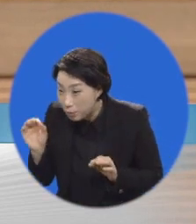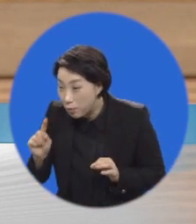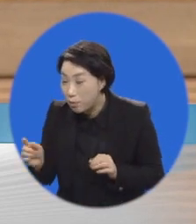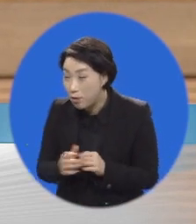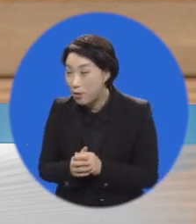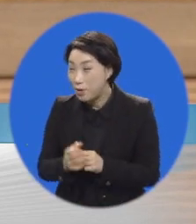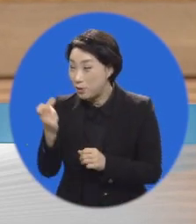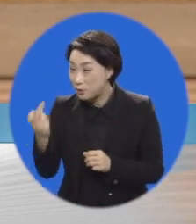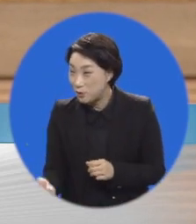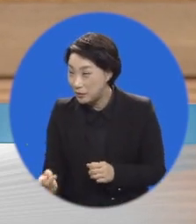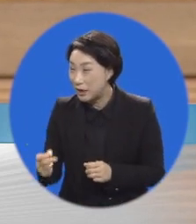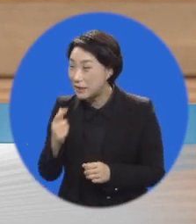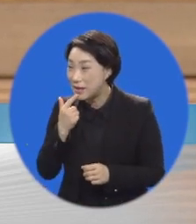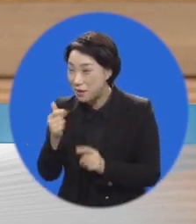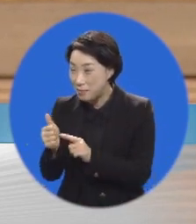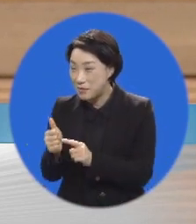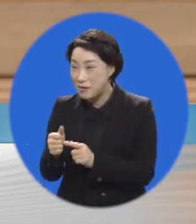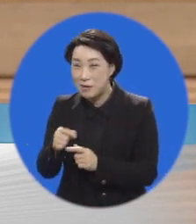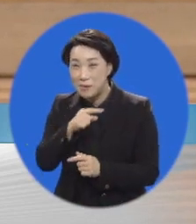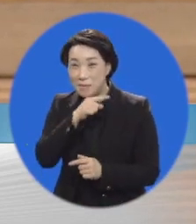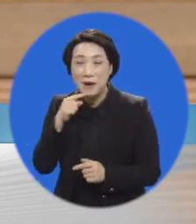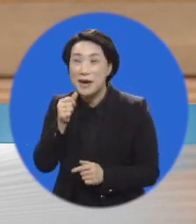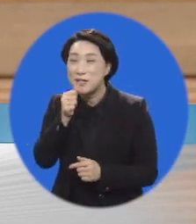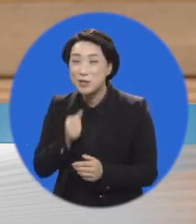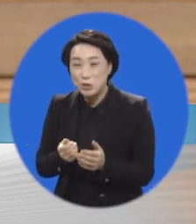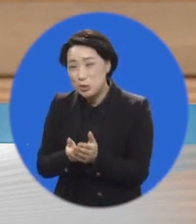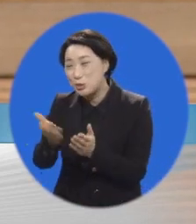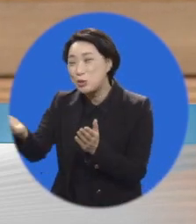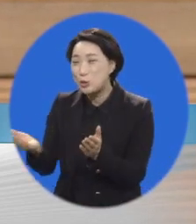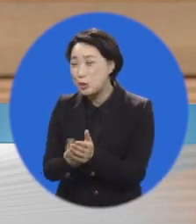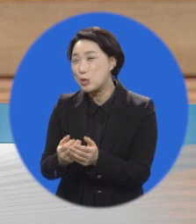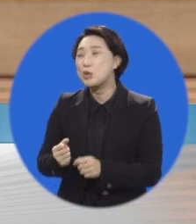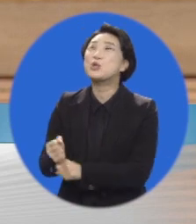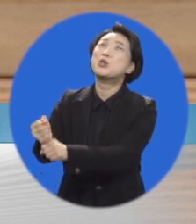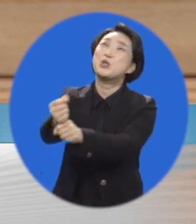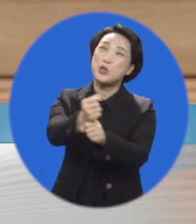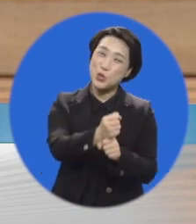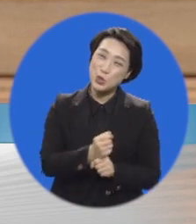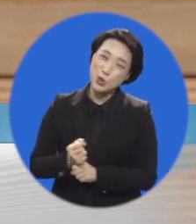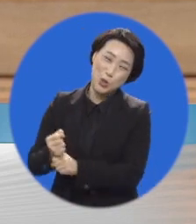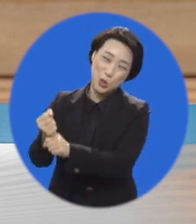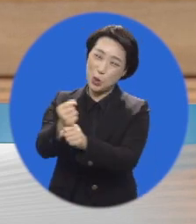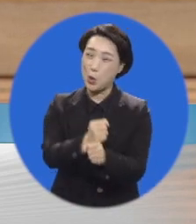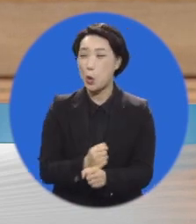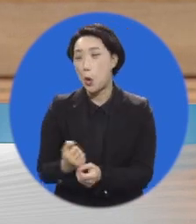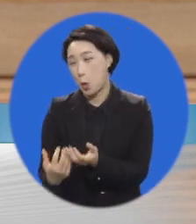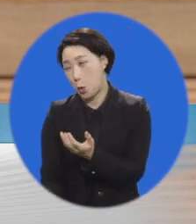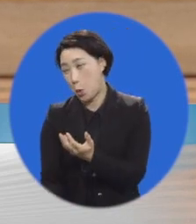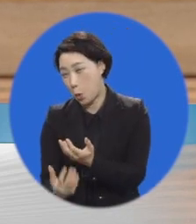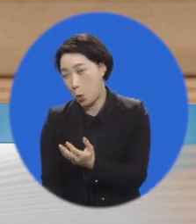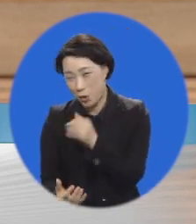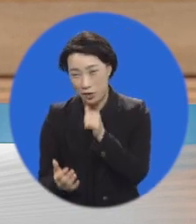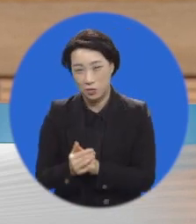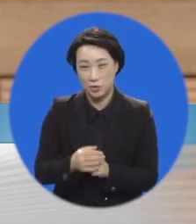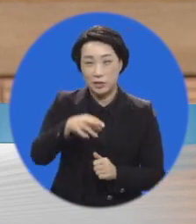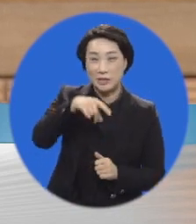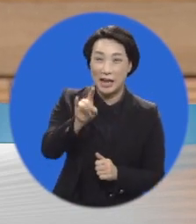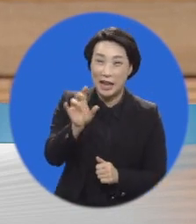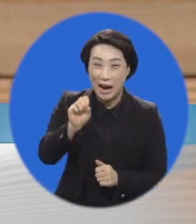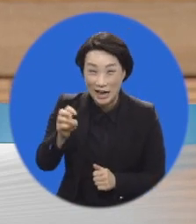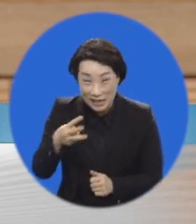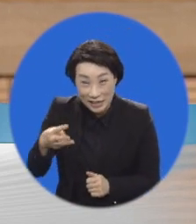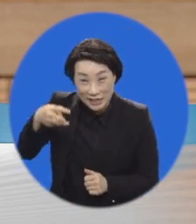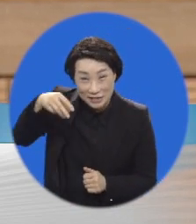야곱이가 팥죽을 쓰고 앉아서 팥죽을 막 새알 심이를 막금씩 넣는지 안 넣는지는